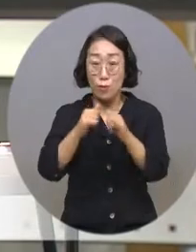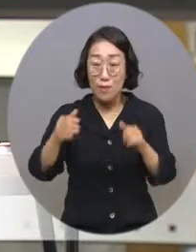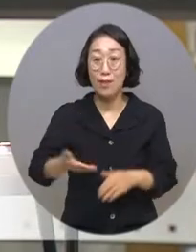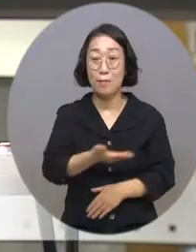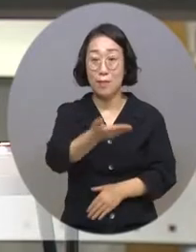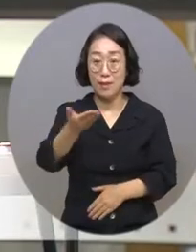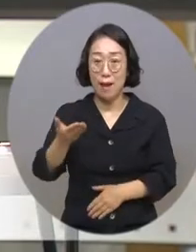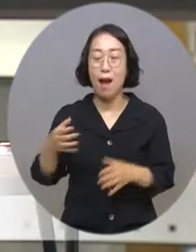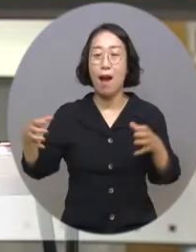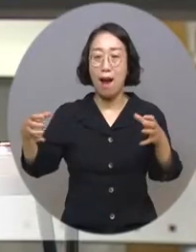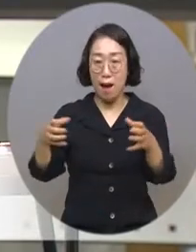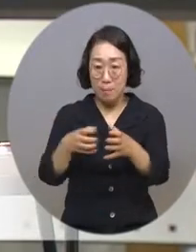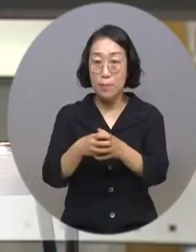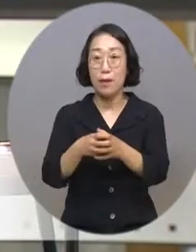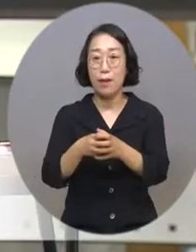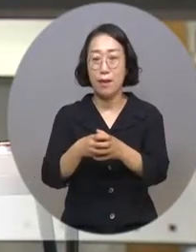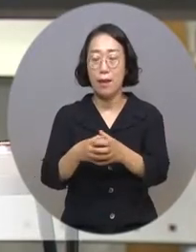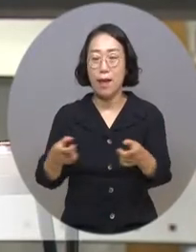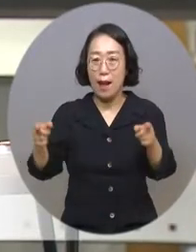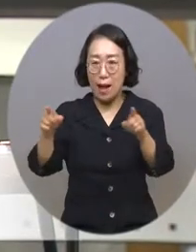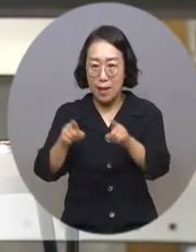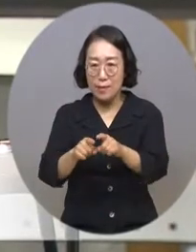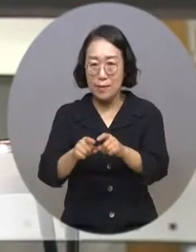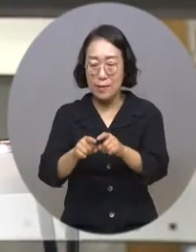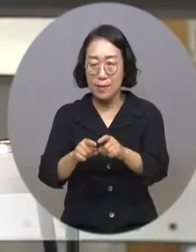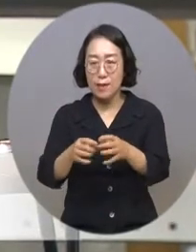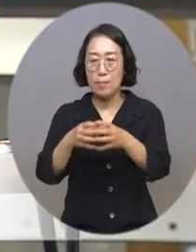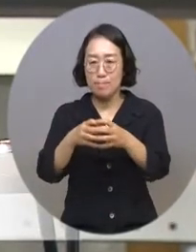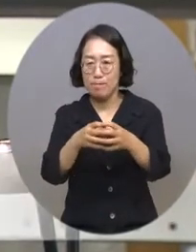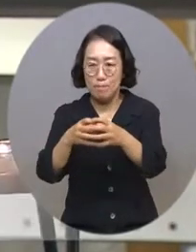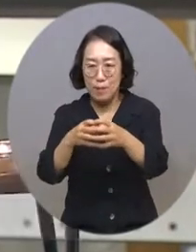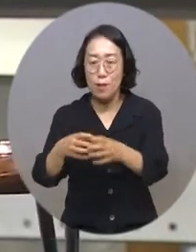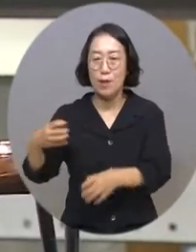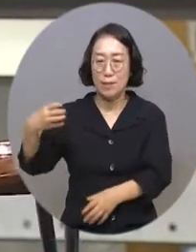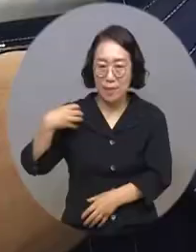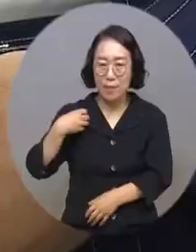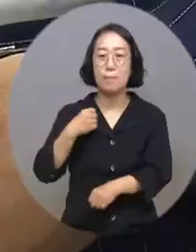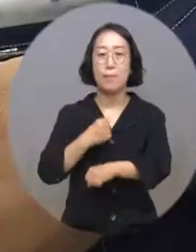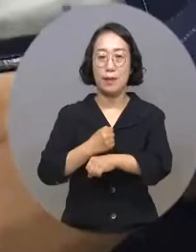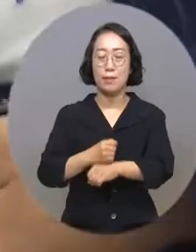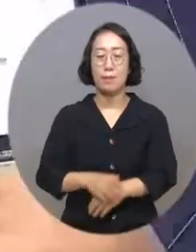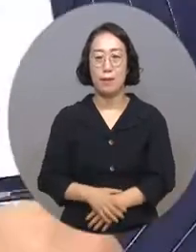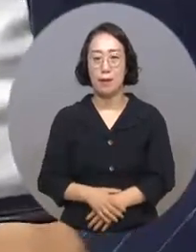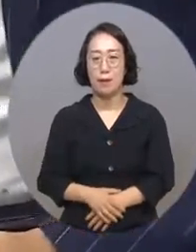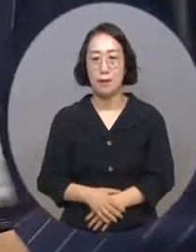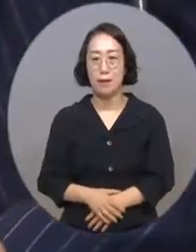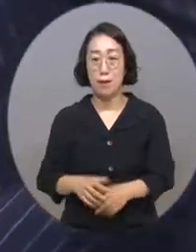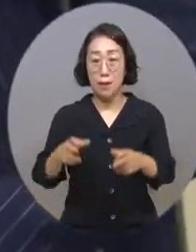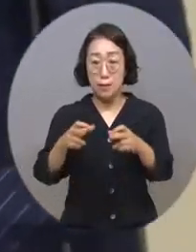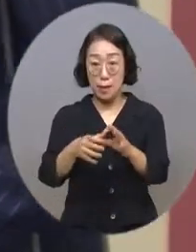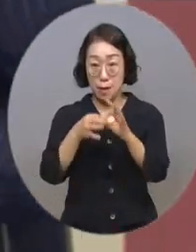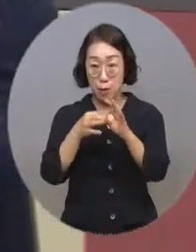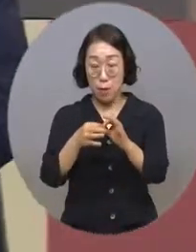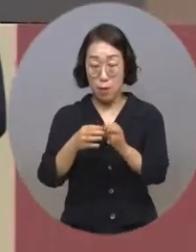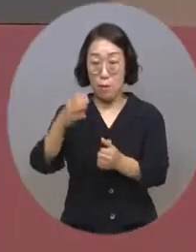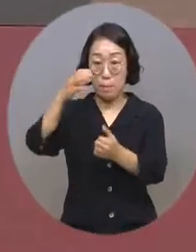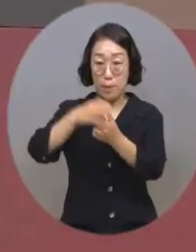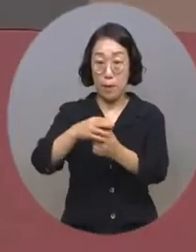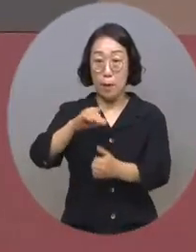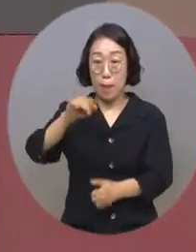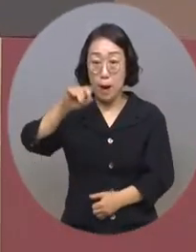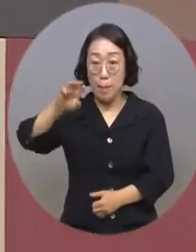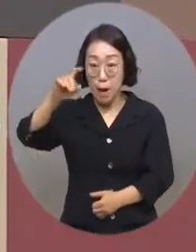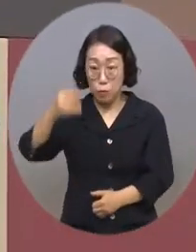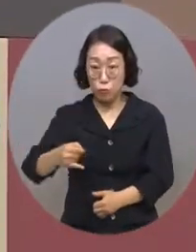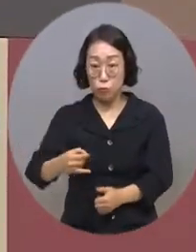함께 어 가치가 수 있도록 제가 부리지 역할 하겠습니다 장애인 분야의 위촉된 방 마루 경례 시장은